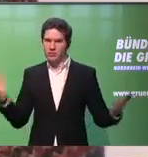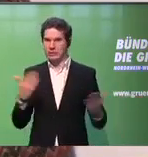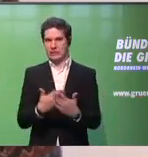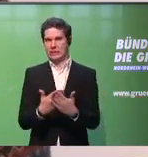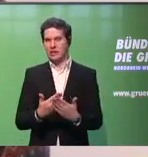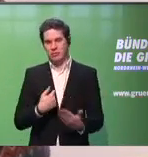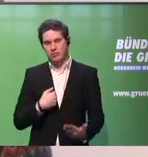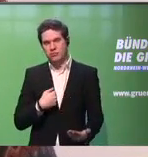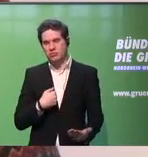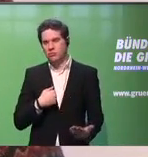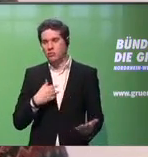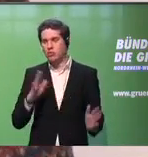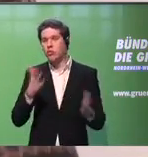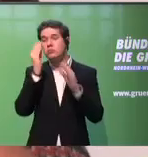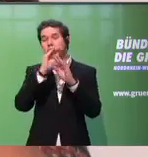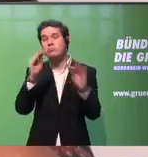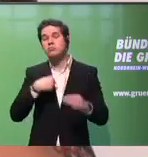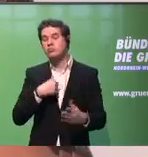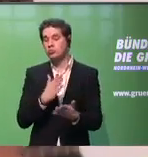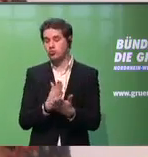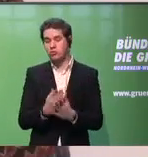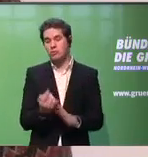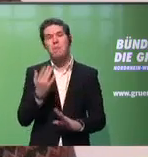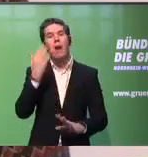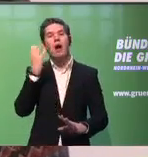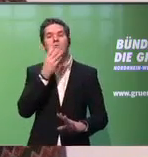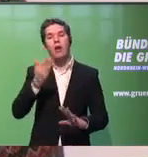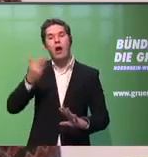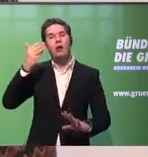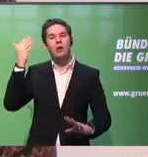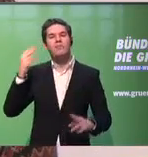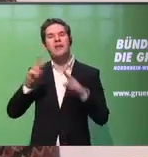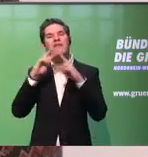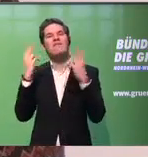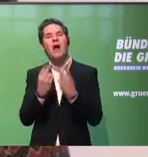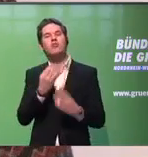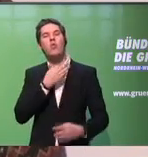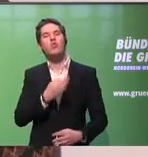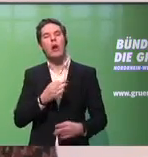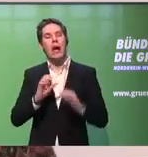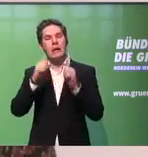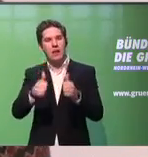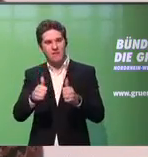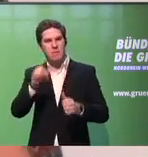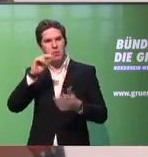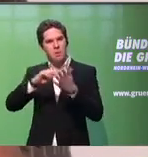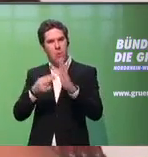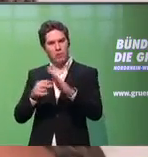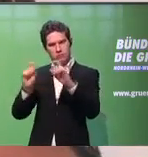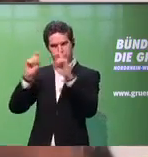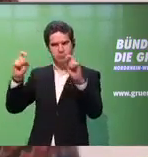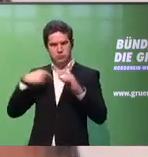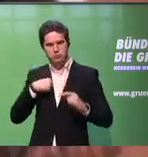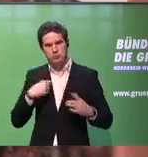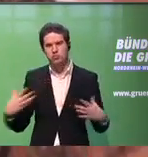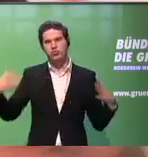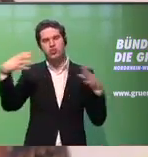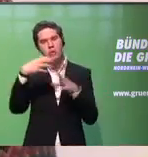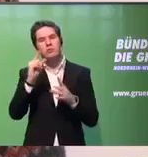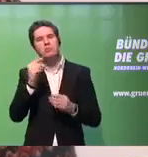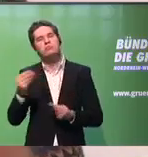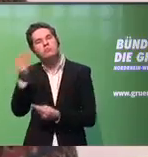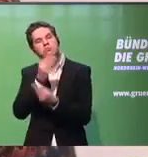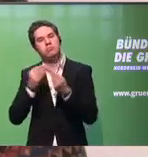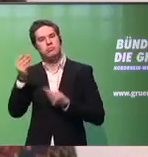mich vor ein paar Tagen mit der politischen Abteilung der Welthungerhilfe zusammengesetzt, um die Dimension